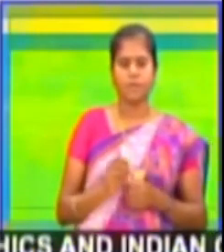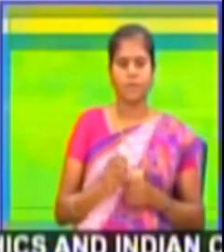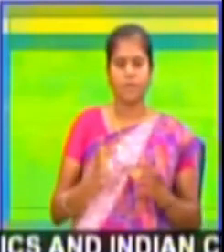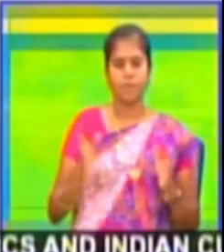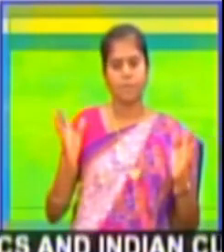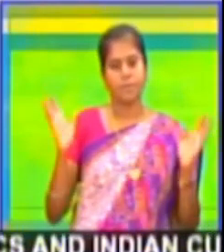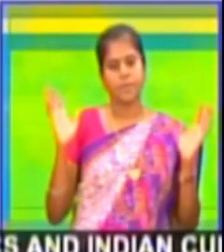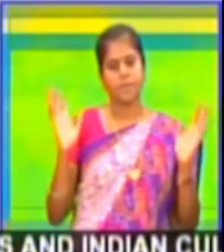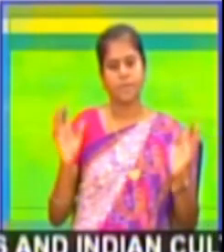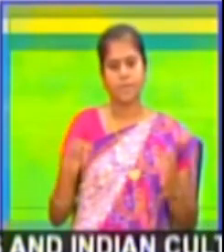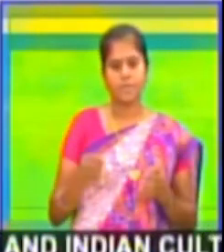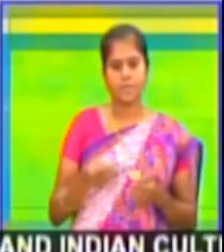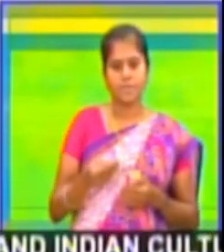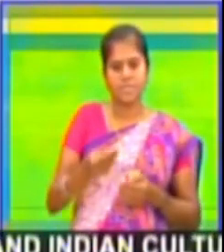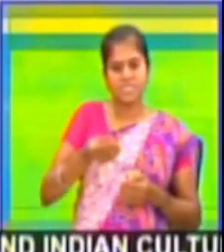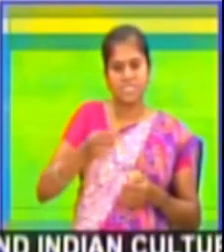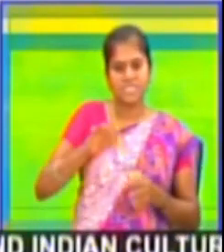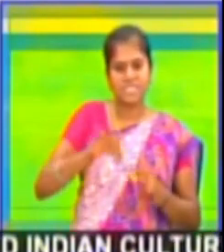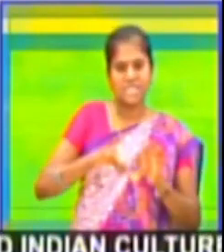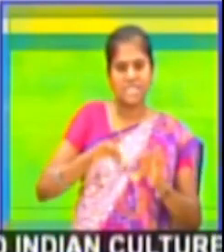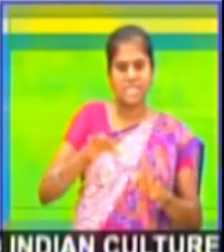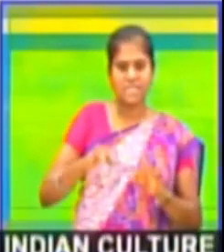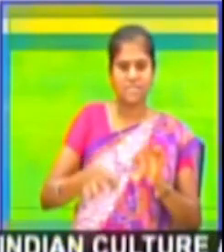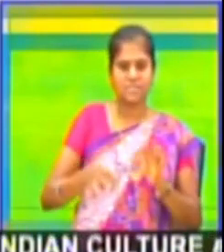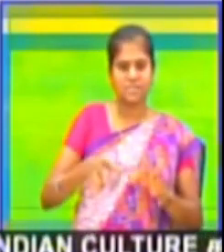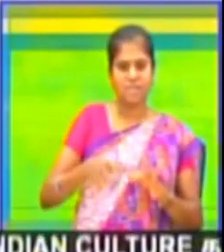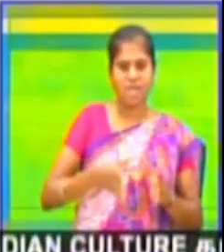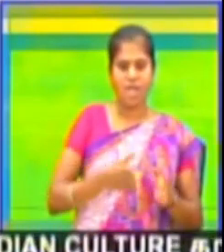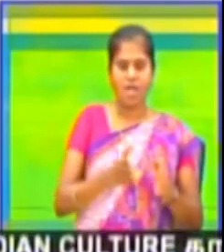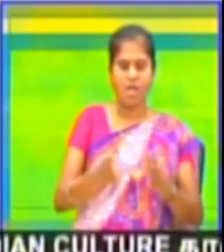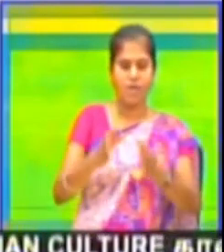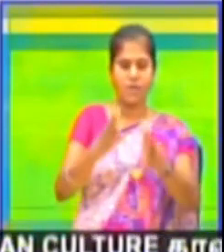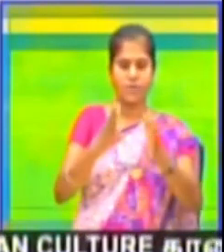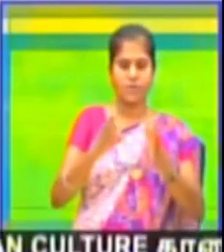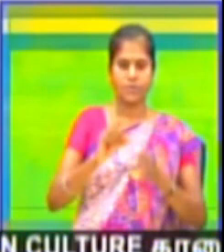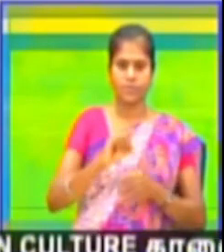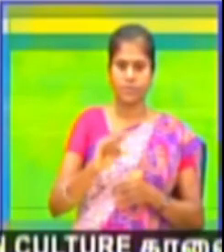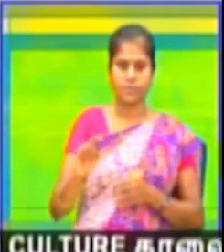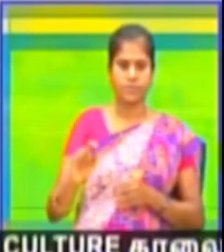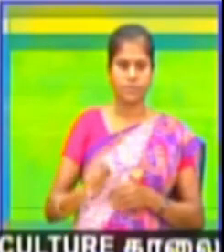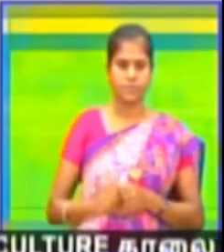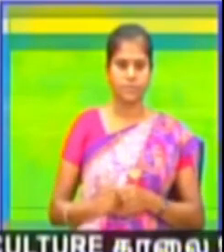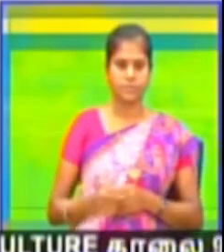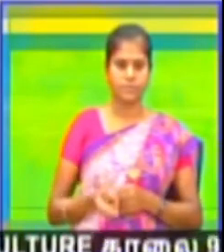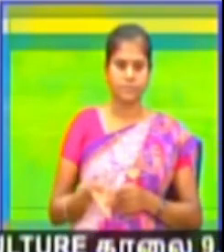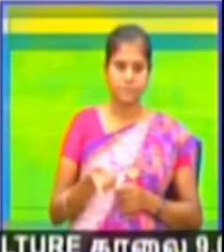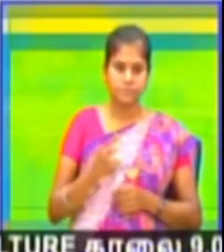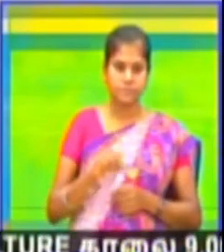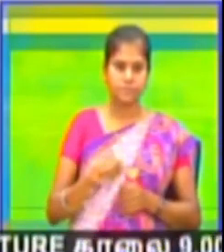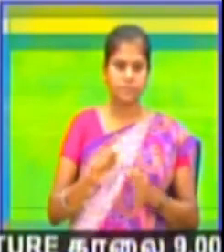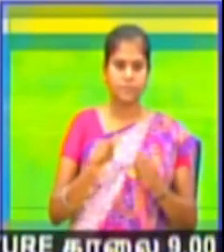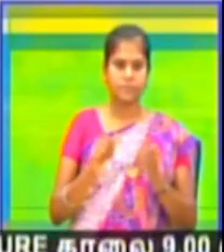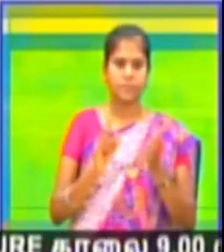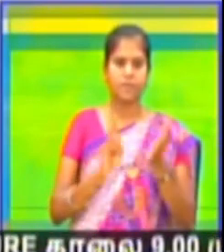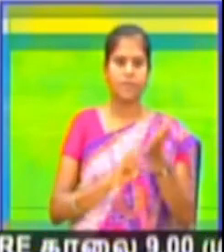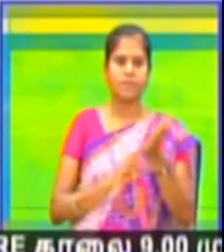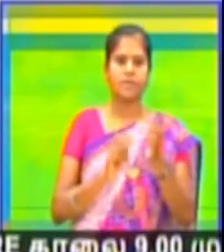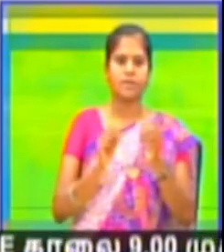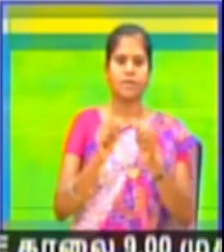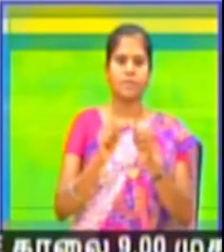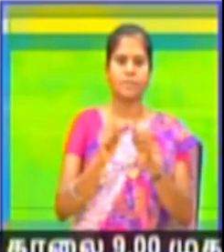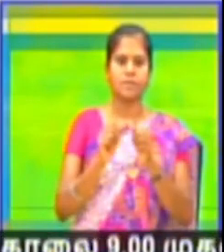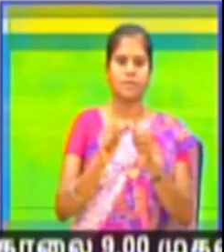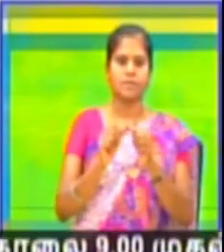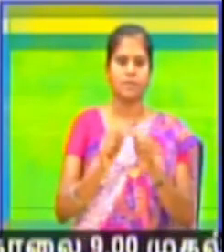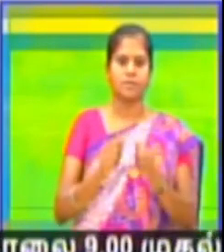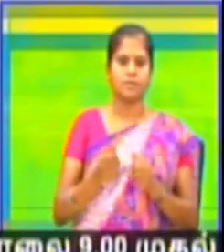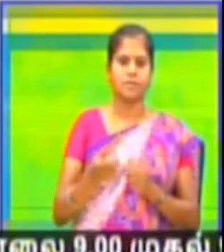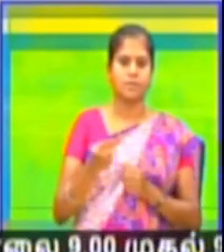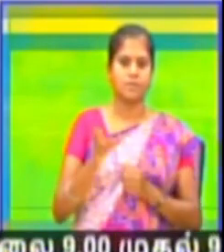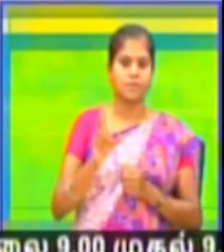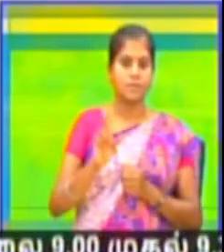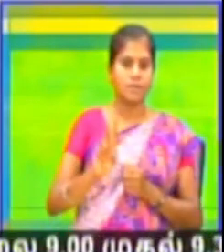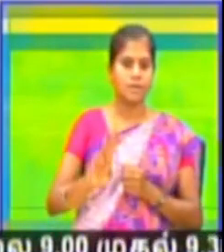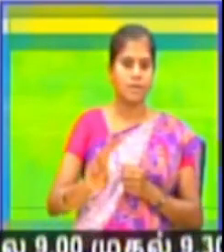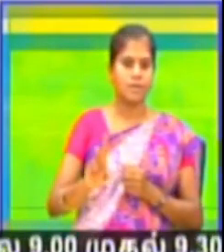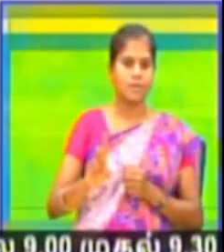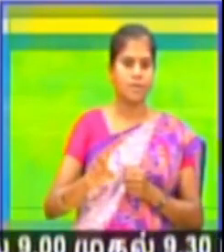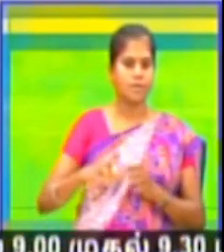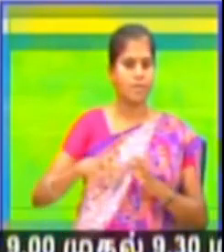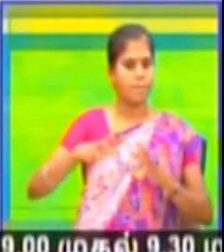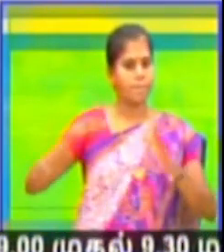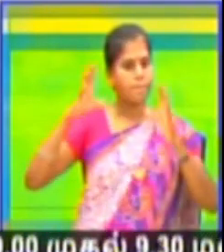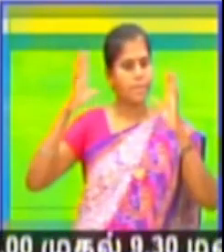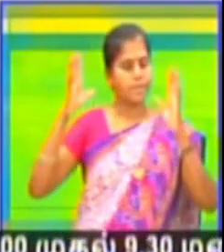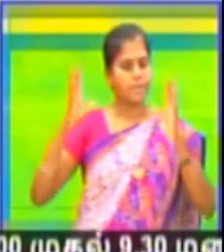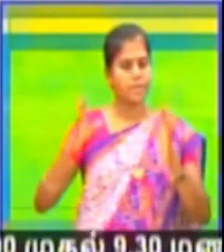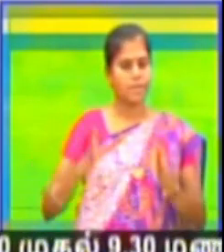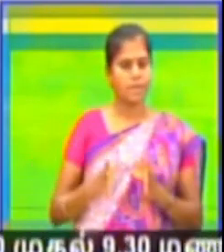அழைக்கிறோம். அடுத்தபடியாக மெக்கன்சி ஆறு. இது வட அமெரிக்காவினுடைய மிகப்பெரிய ஆற்றுப்படுகை. இந்த மெக்கன்சி ஆறு, அதாவது